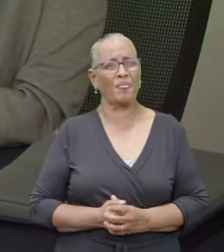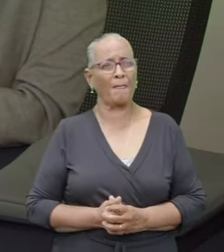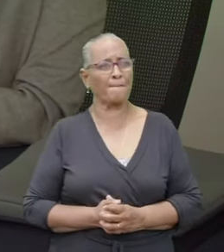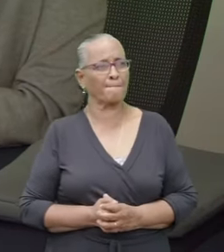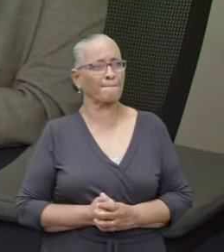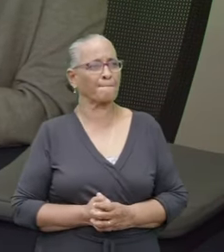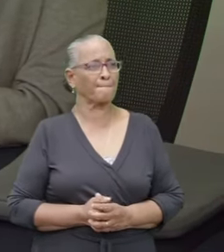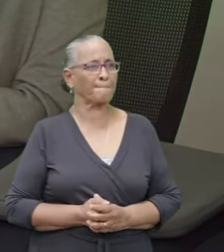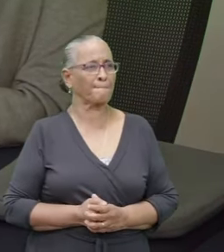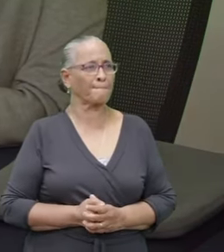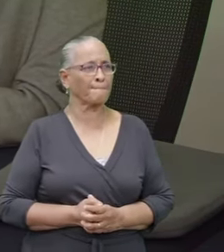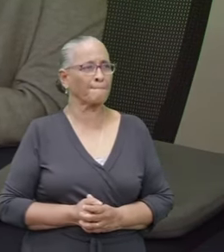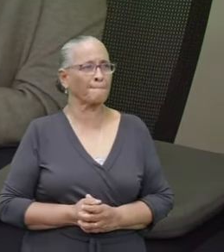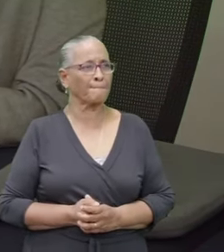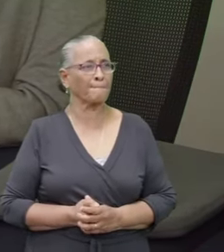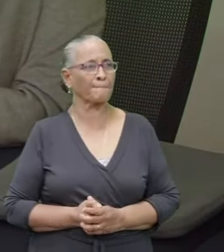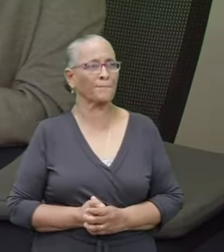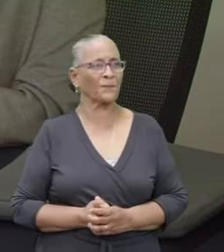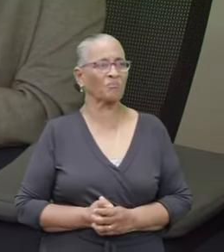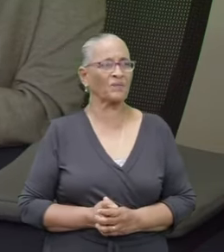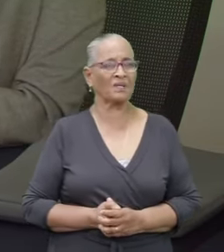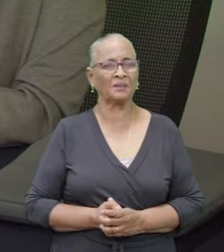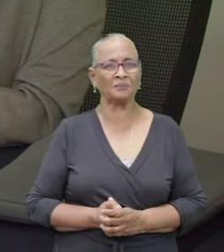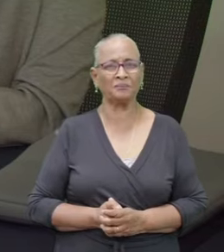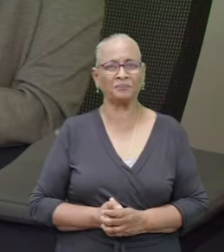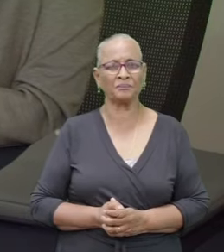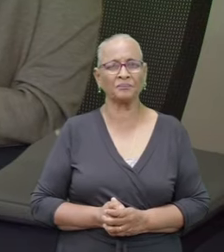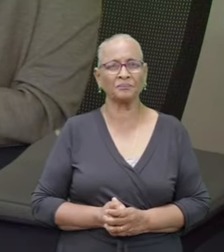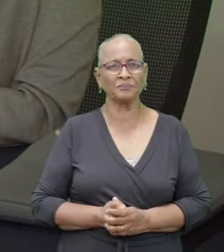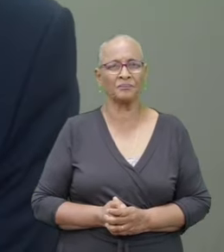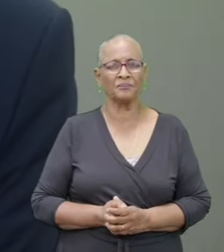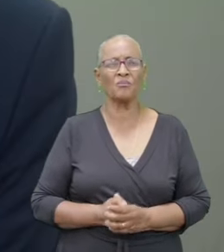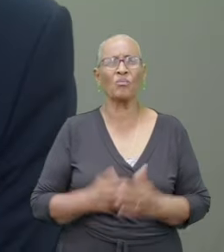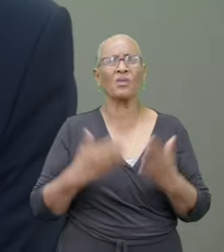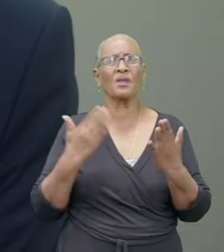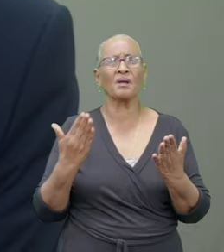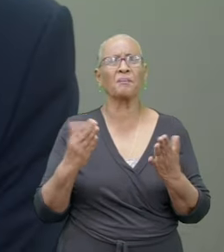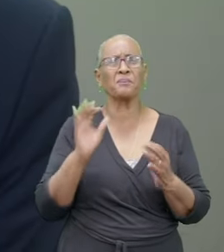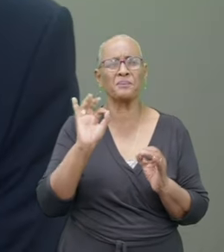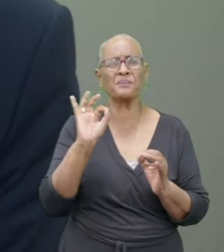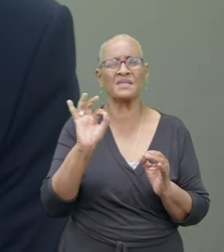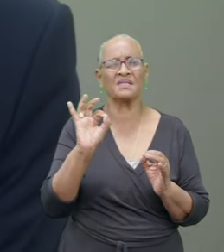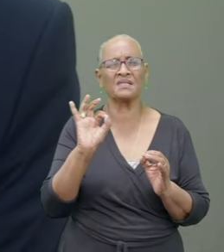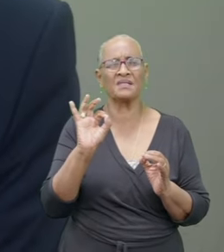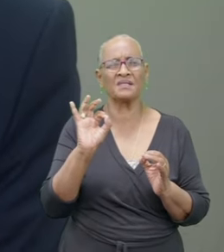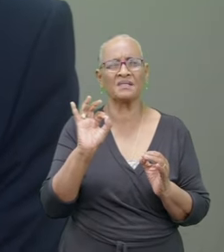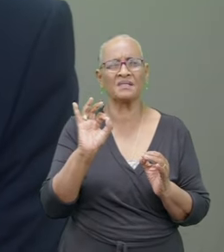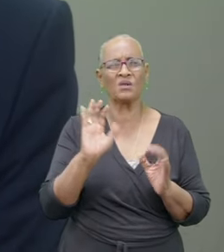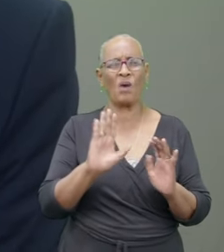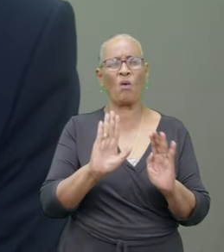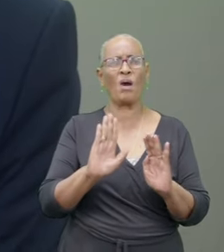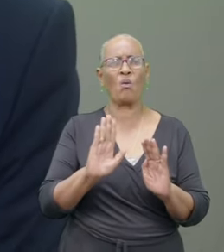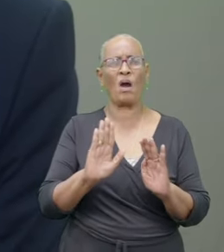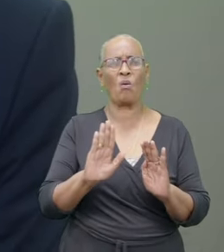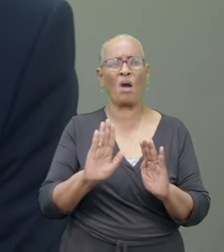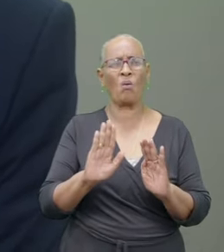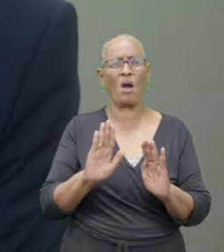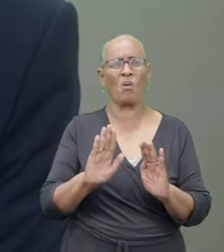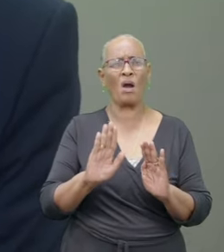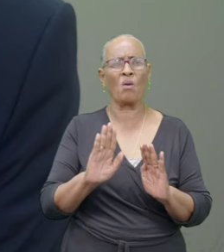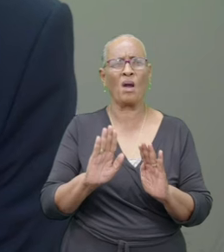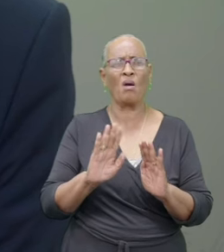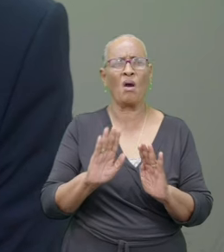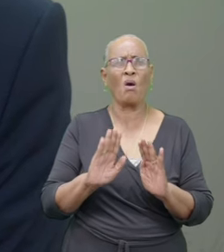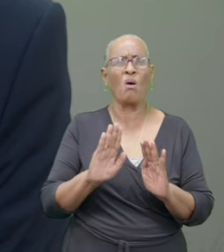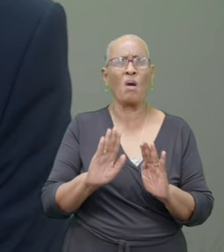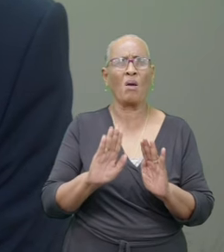even ingrijpen, omdat precies dit wil ik voorkomen. U maakt de opmerking, volgens mij zijn alle IC's weg. Dan zouden alle